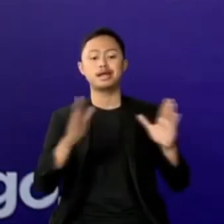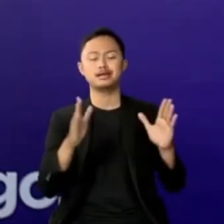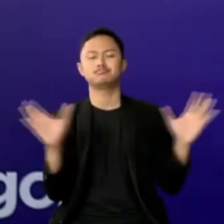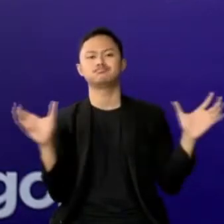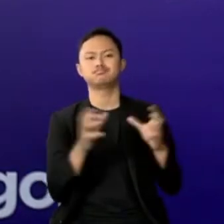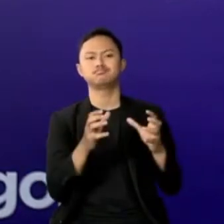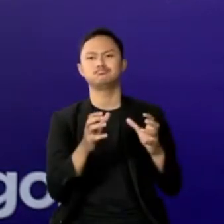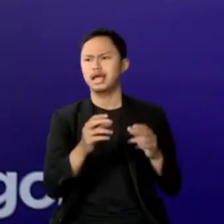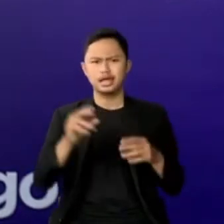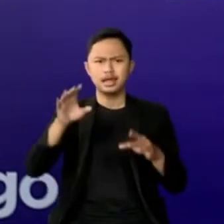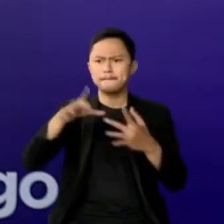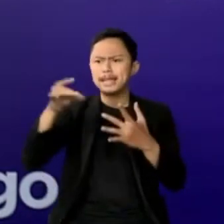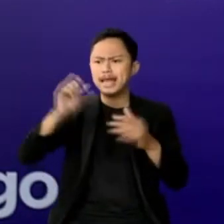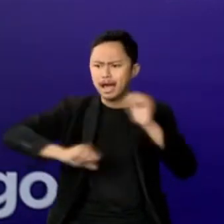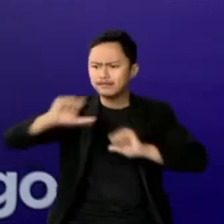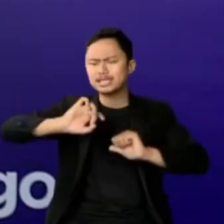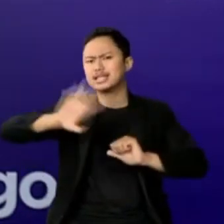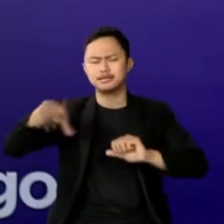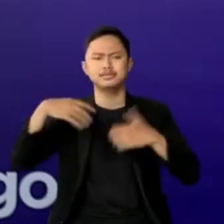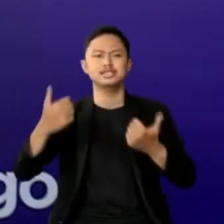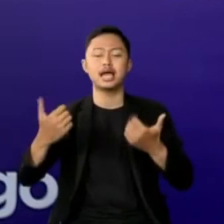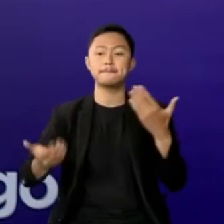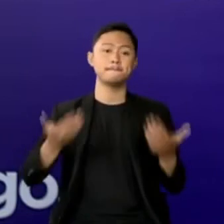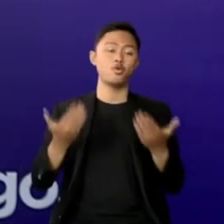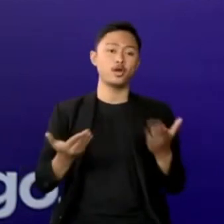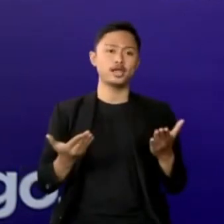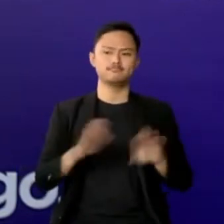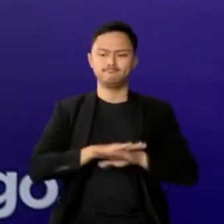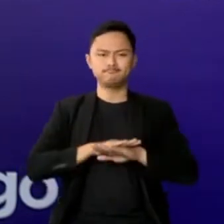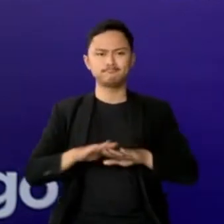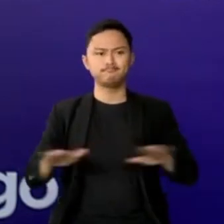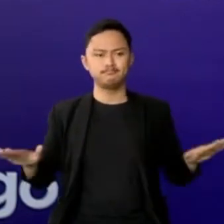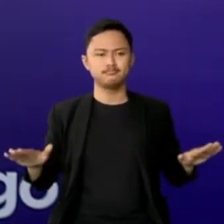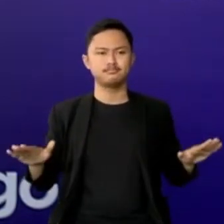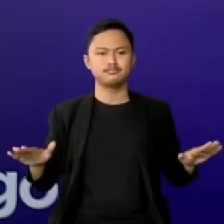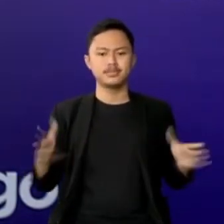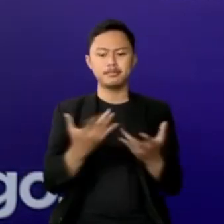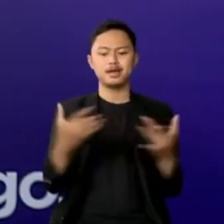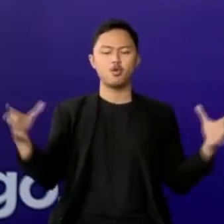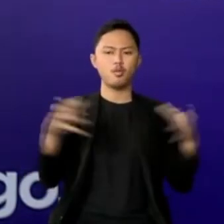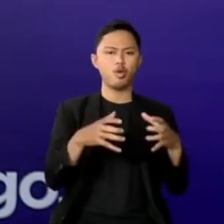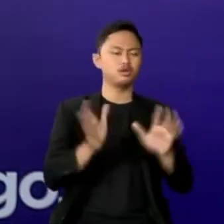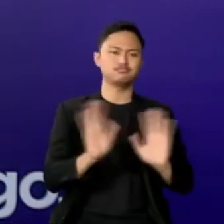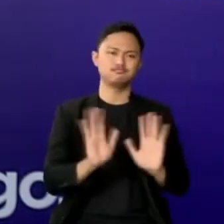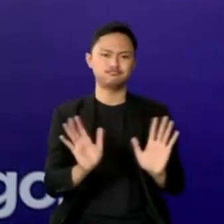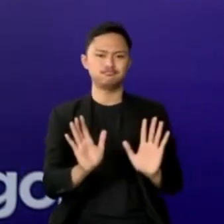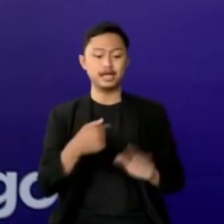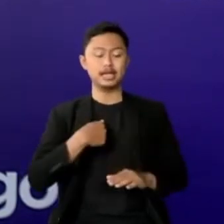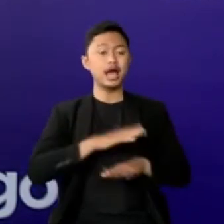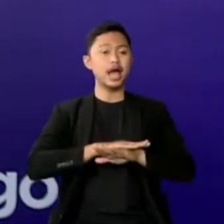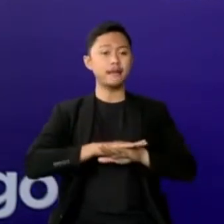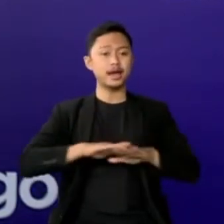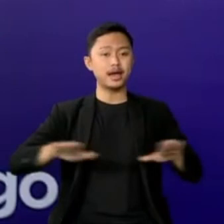berarti ia silahkan cari aktivitas yang lain yang lebih kondusif untuk tidak terjadi kerumunan lebih tapi kita lebih